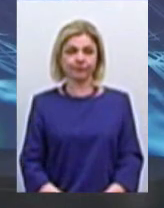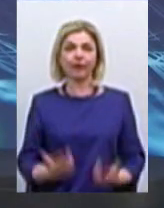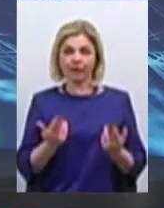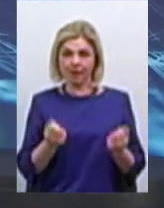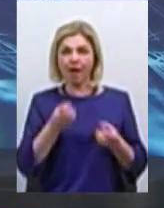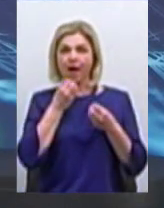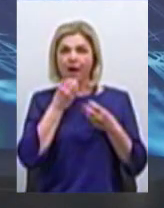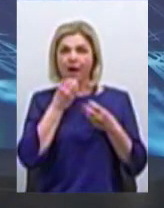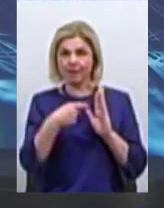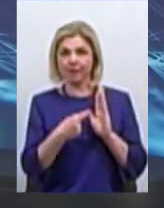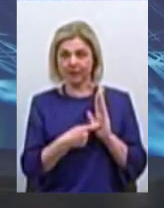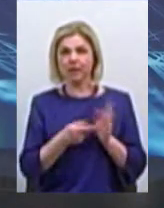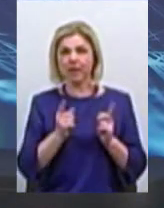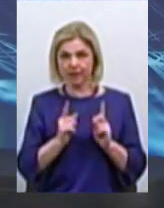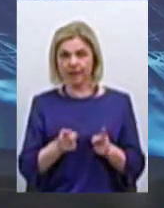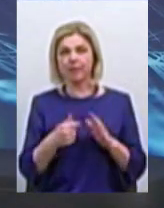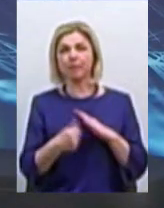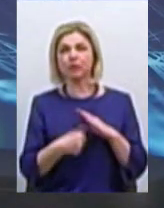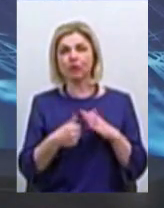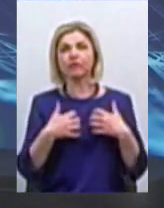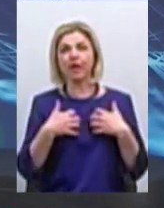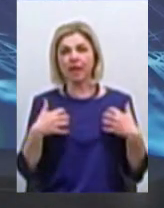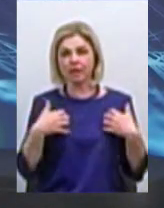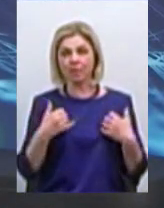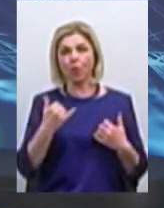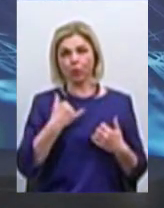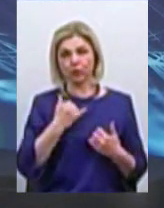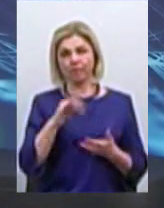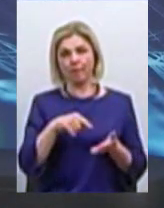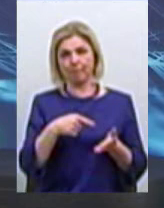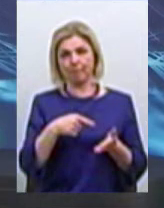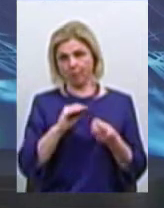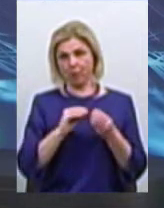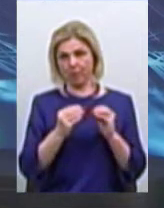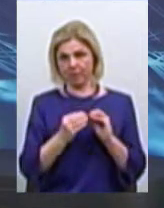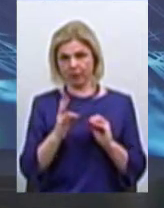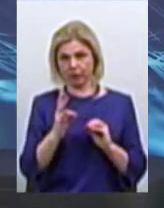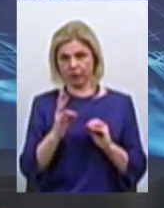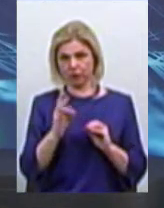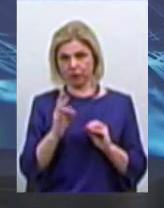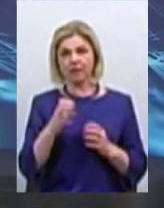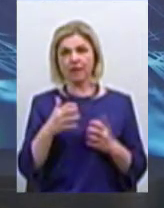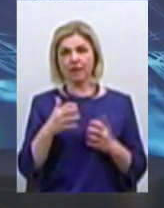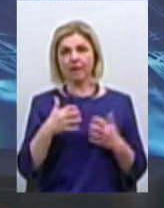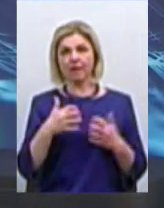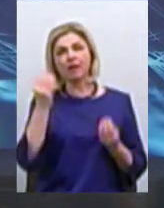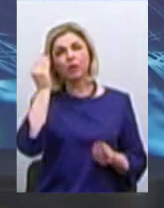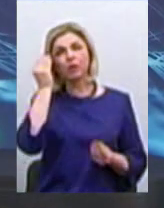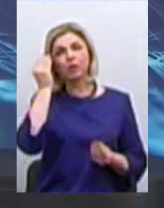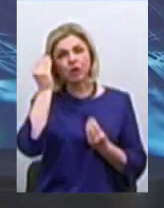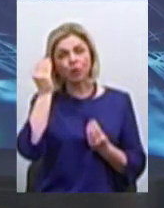Дійсно, безпритульними тваринами у нас в місті проблематично. З ветеринарної точки